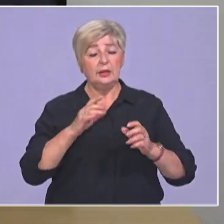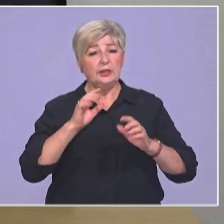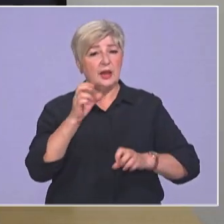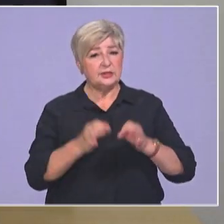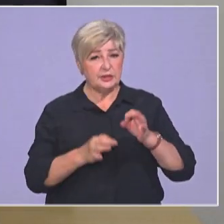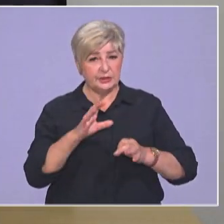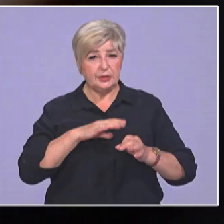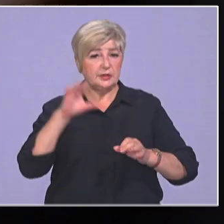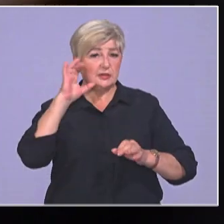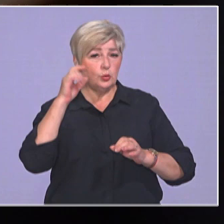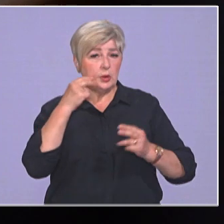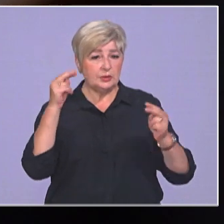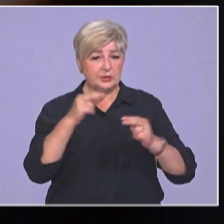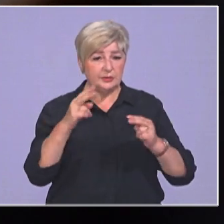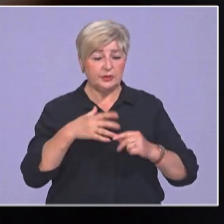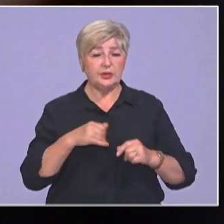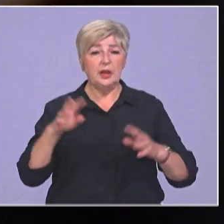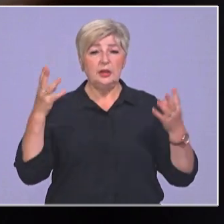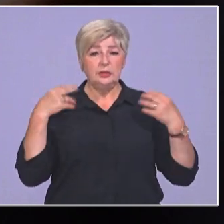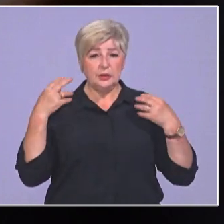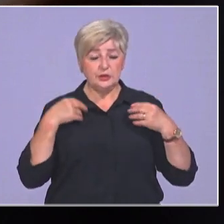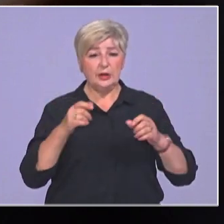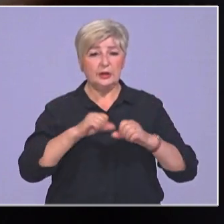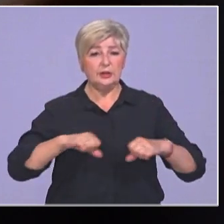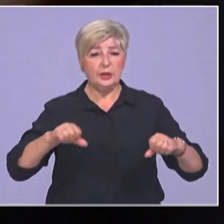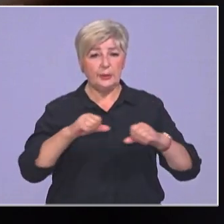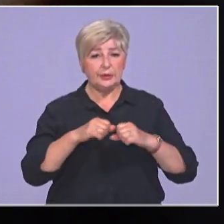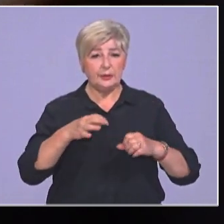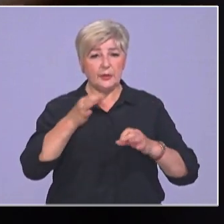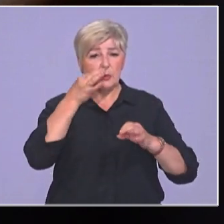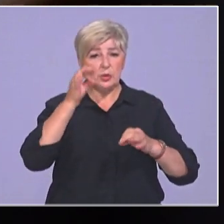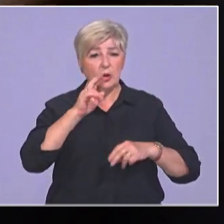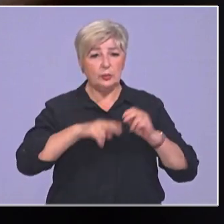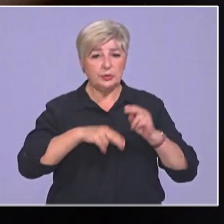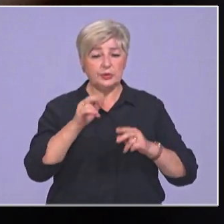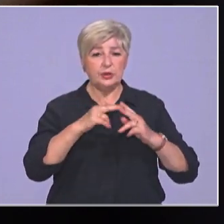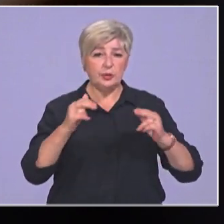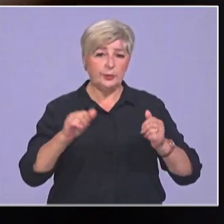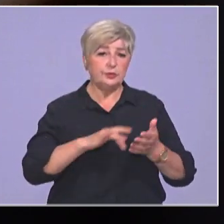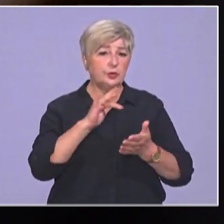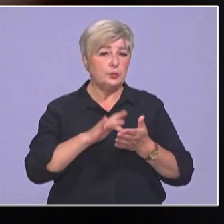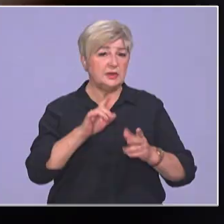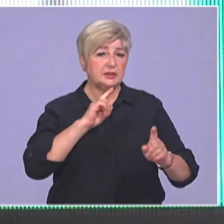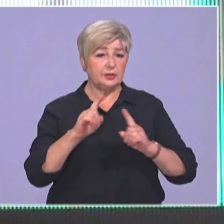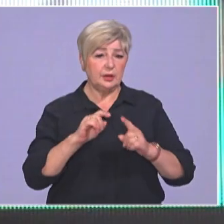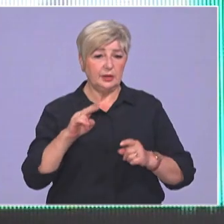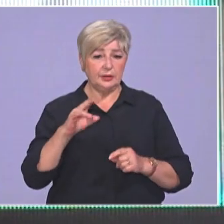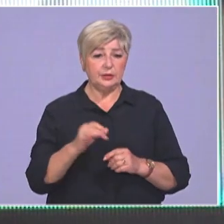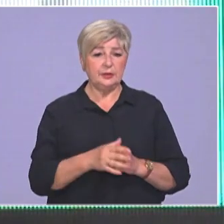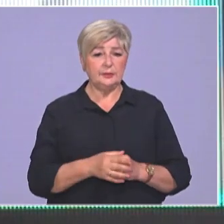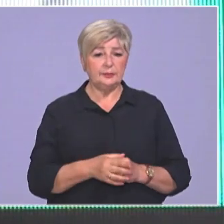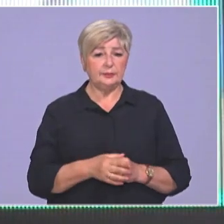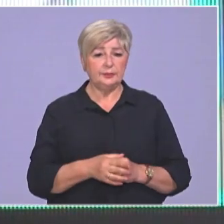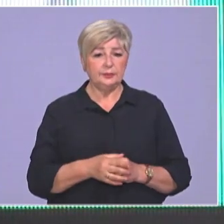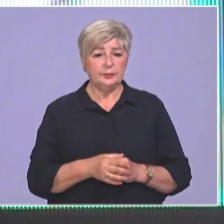свідка. Заступниця начальника одного з управлінь департаменту благоустрою та інфраструктури Дніпровської міськради. Ви